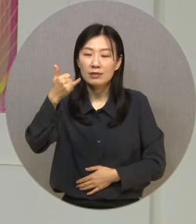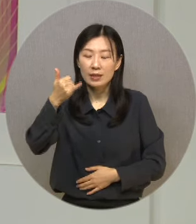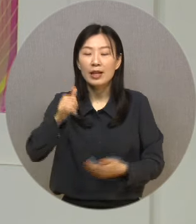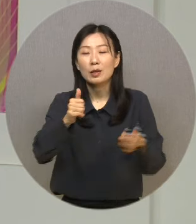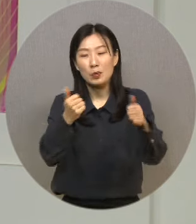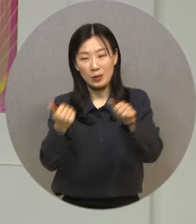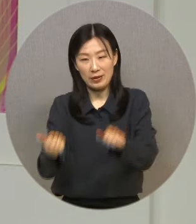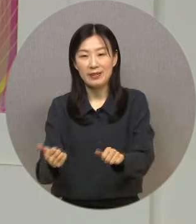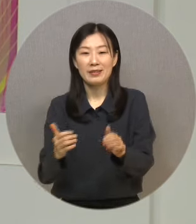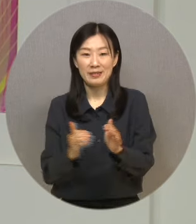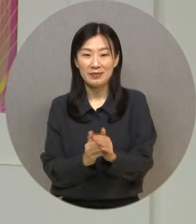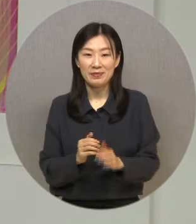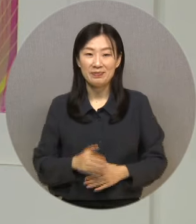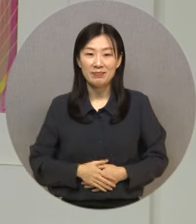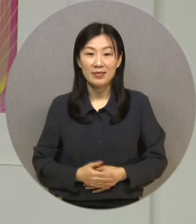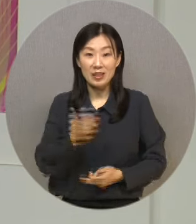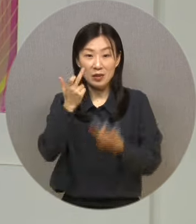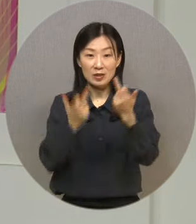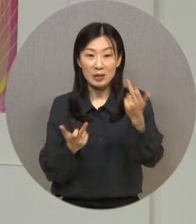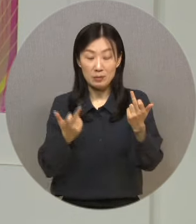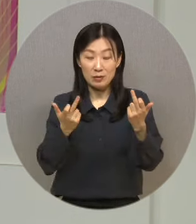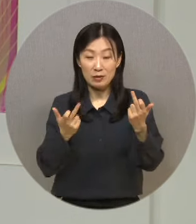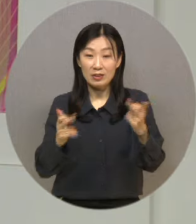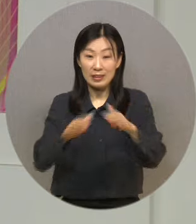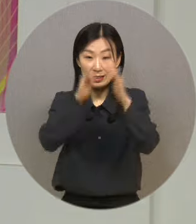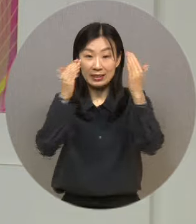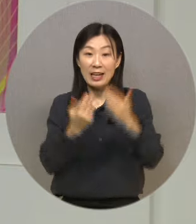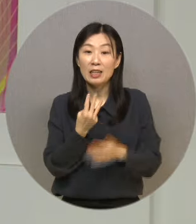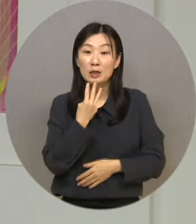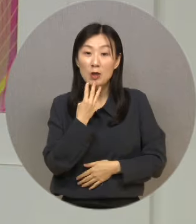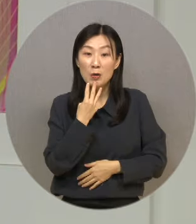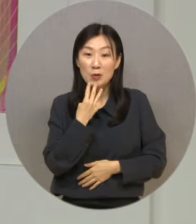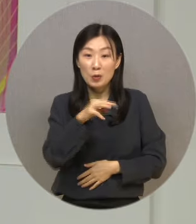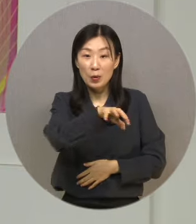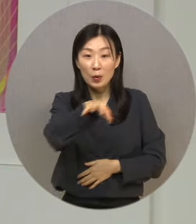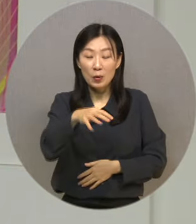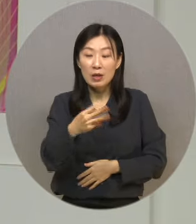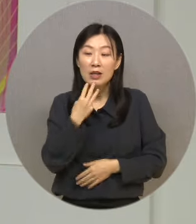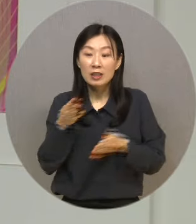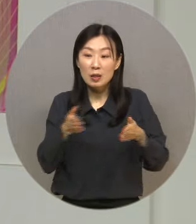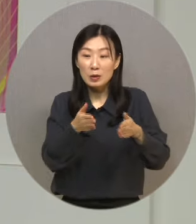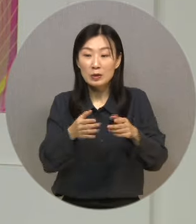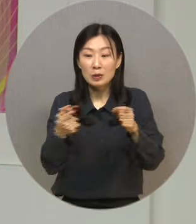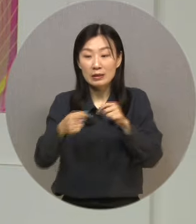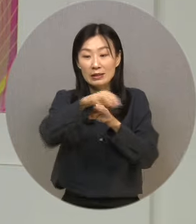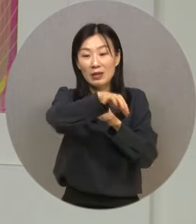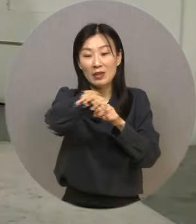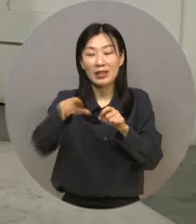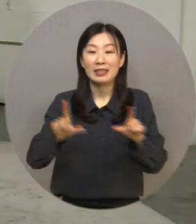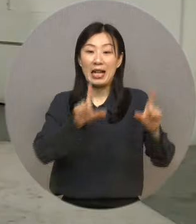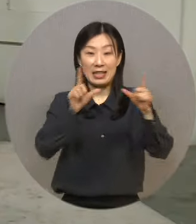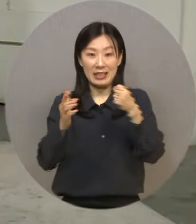네. 형제분들은 다 서울에 계시고 경기도 이제 계시니까요. 네. 네.